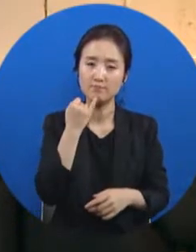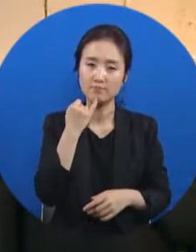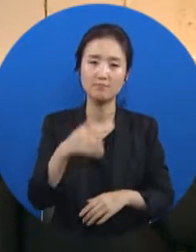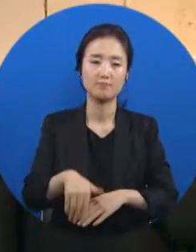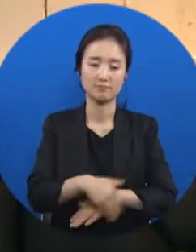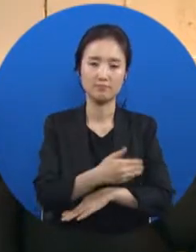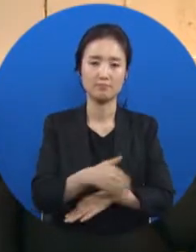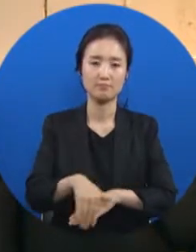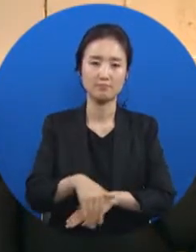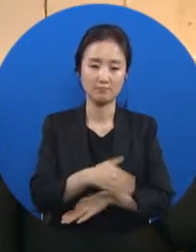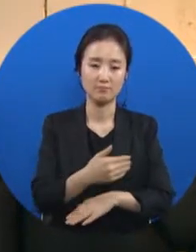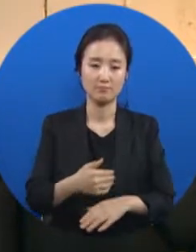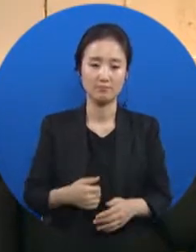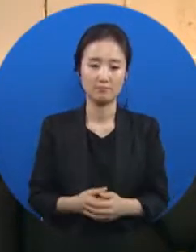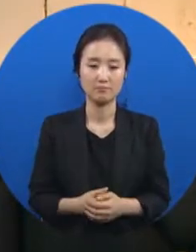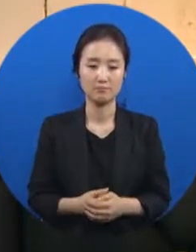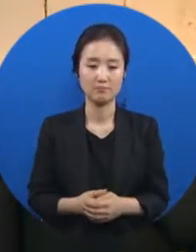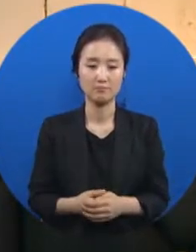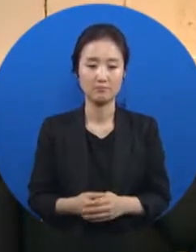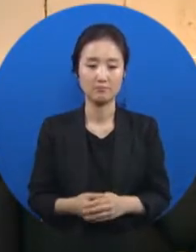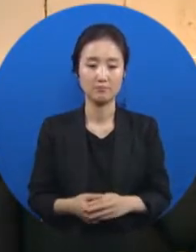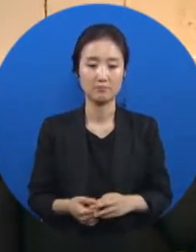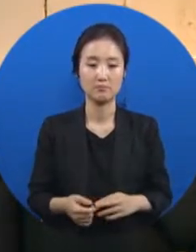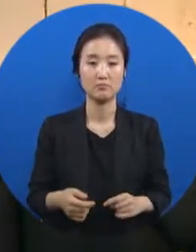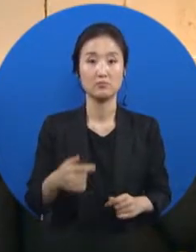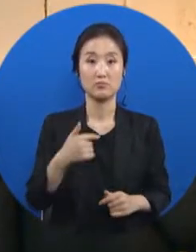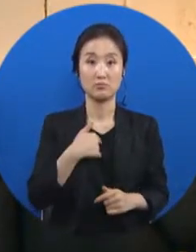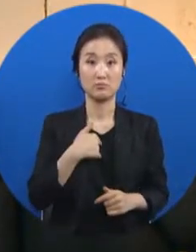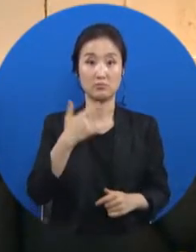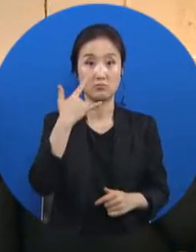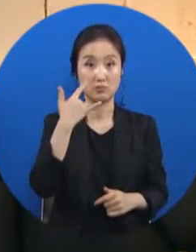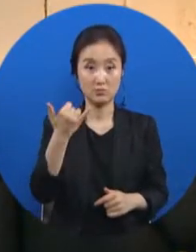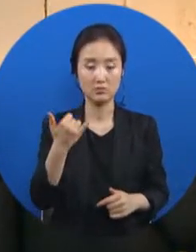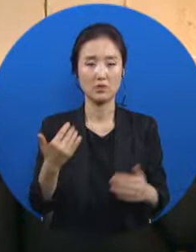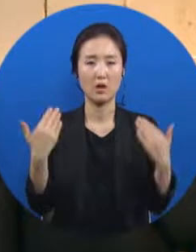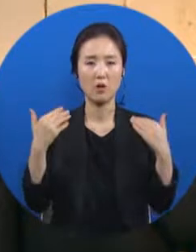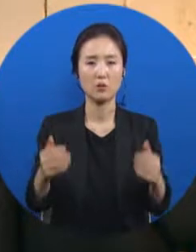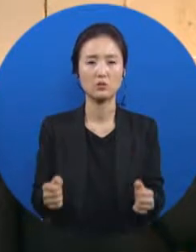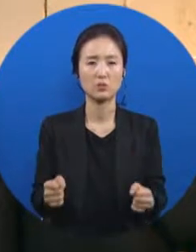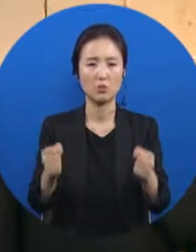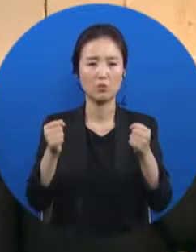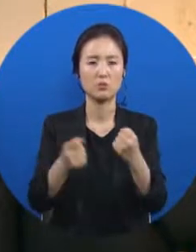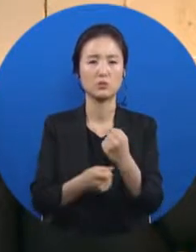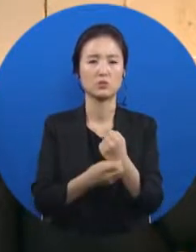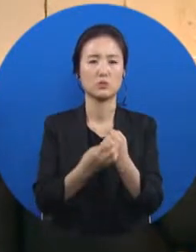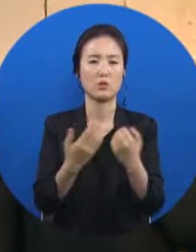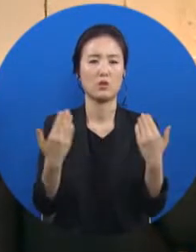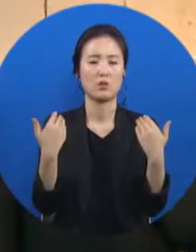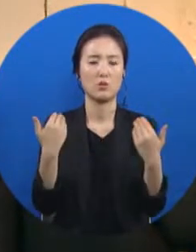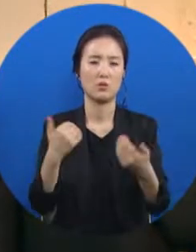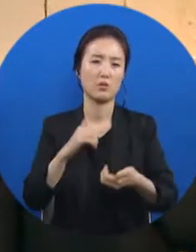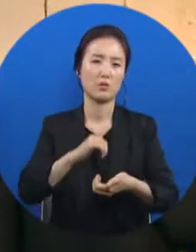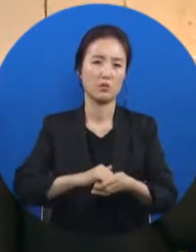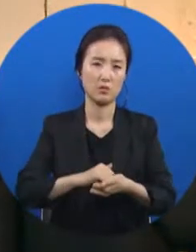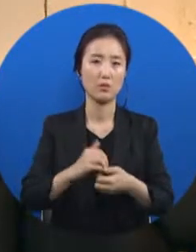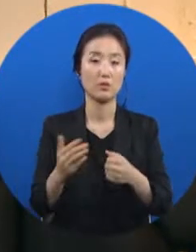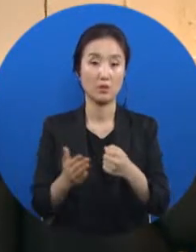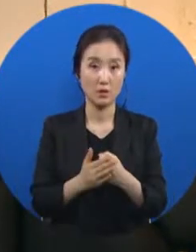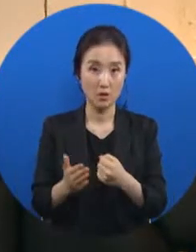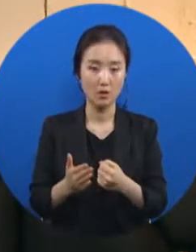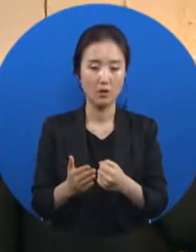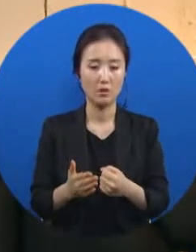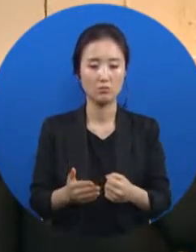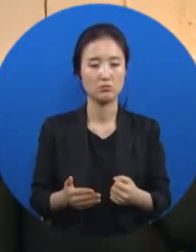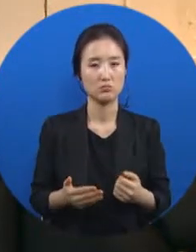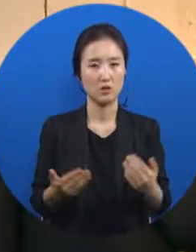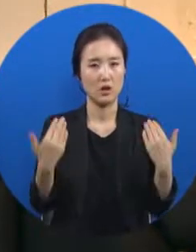성적과 상관없었다는 거는 저희 아버지 어머니가 이제 초등학교밖에 안 나오셨으니까 뭐 그런 의미는 없었던 것 같아요. 열심히